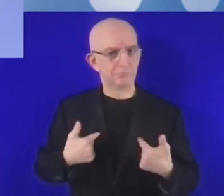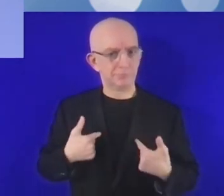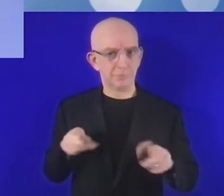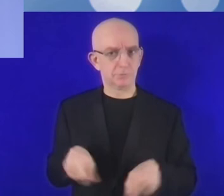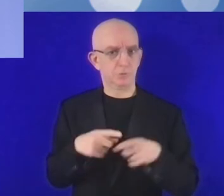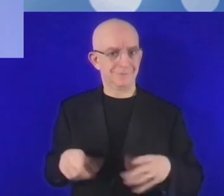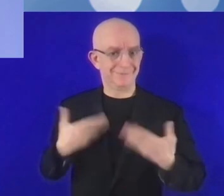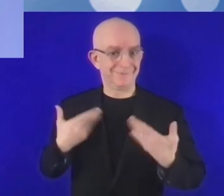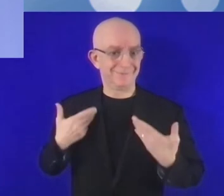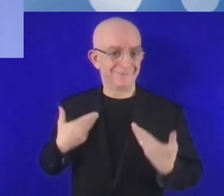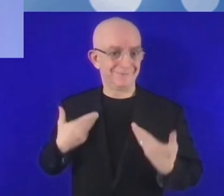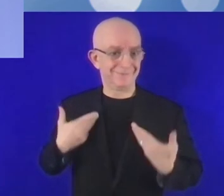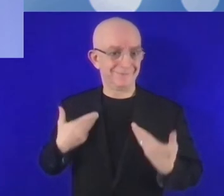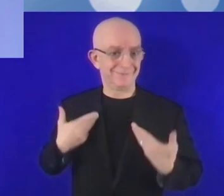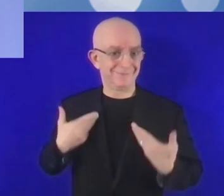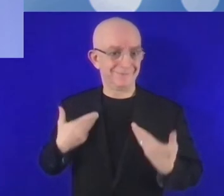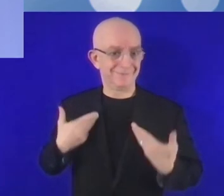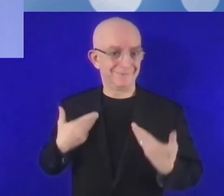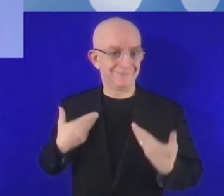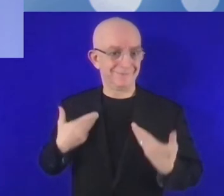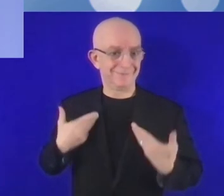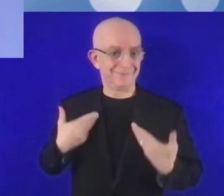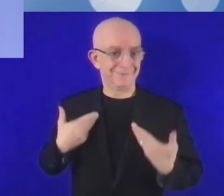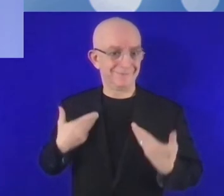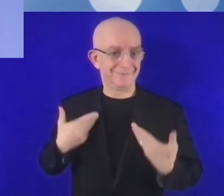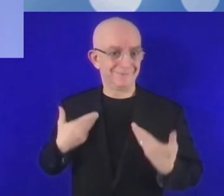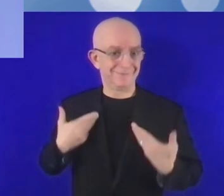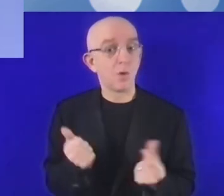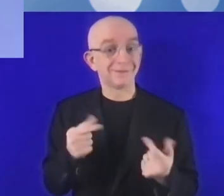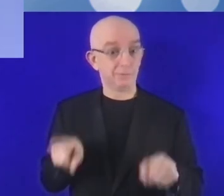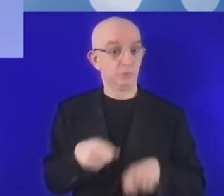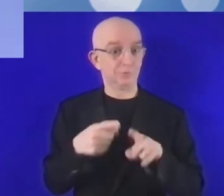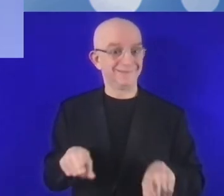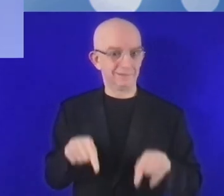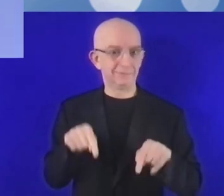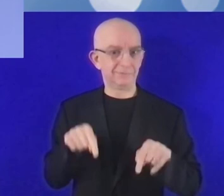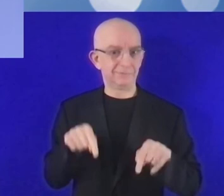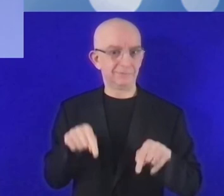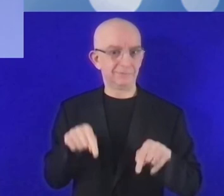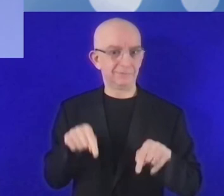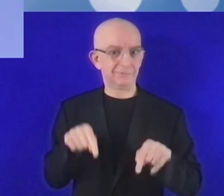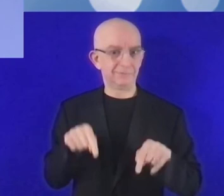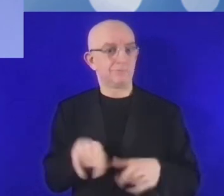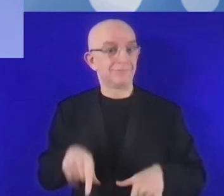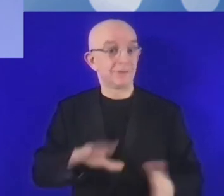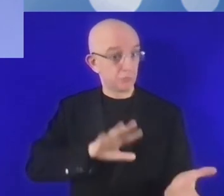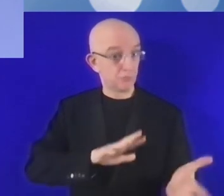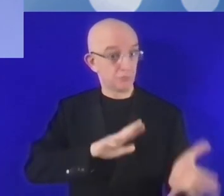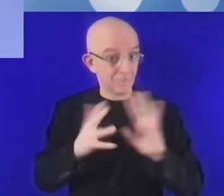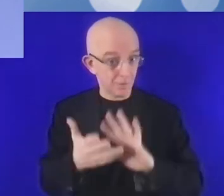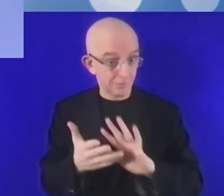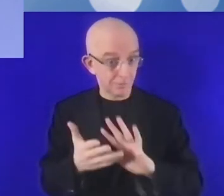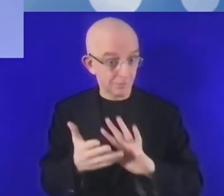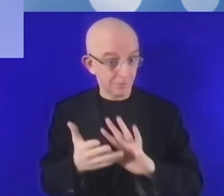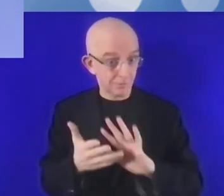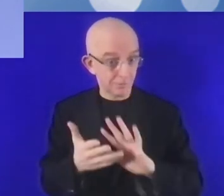dire que très sincèrement, je suis quand même optimiste, surtout en tant que musicien, parce que je considère que la musique de haute qualité peut jouer